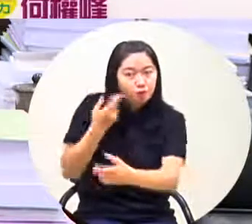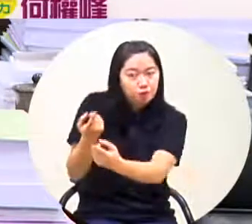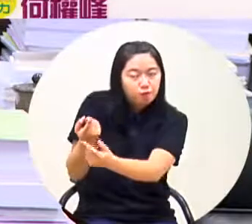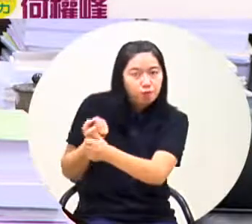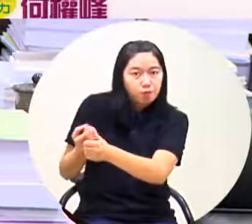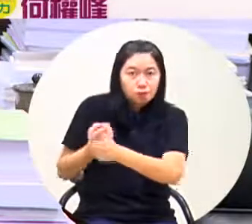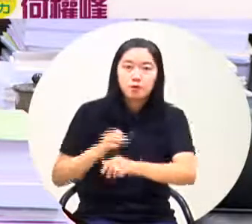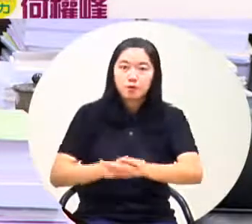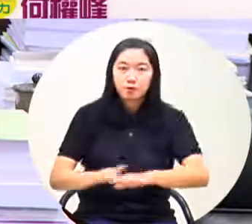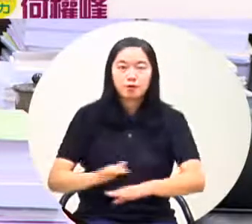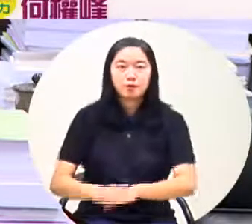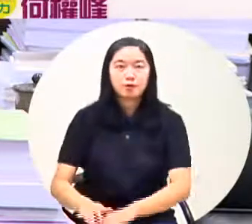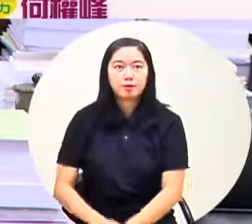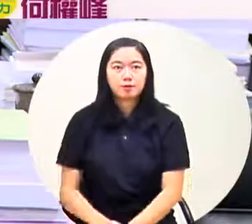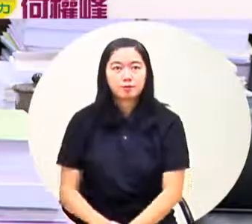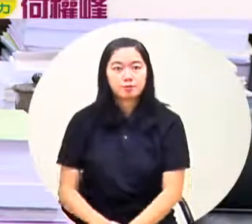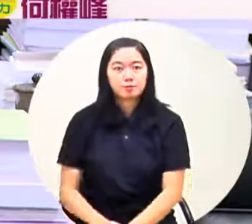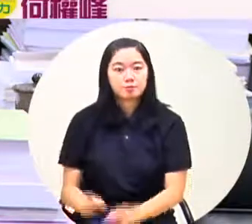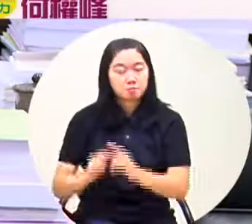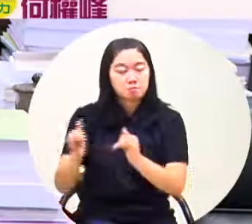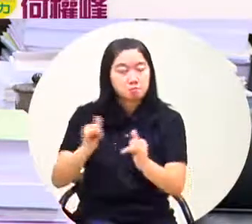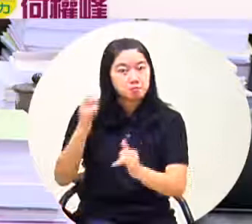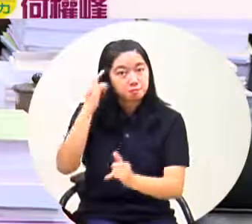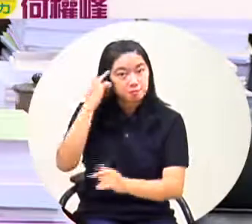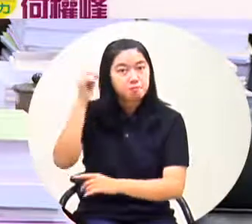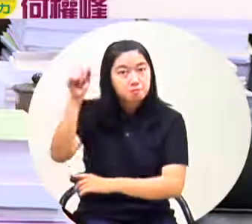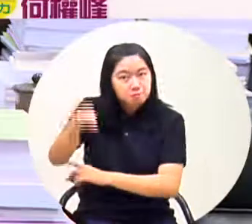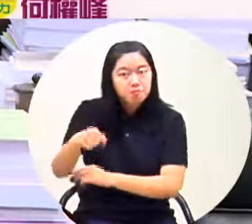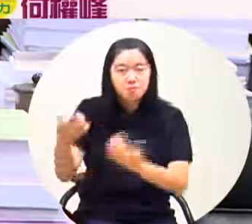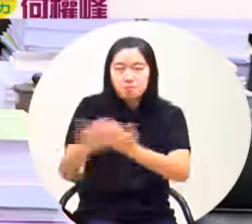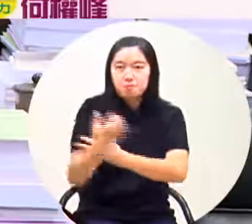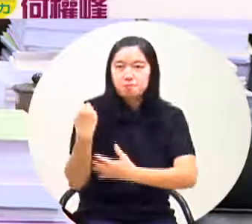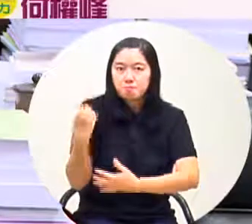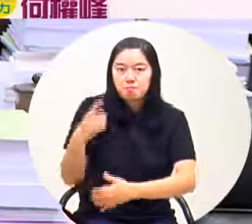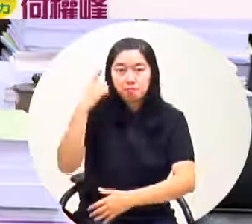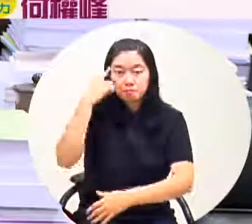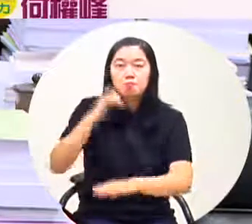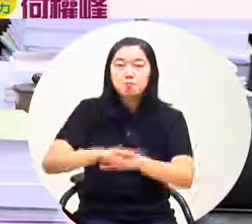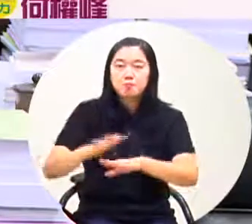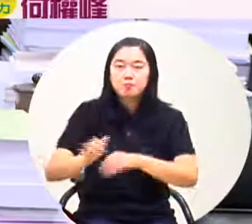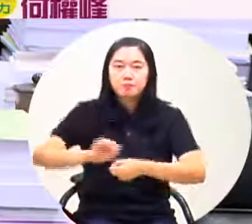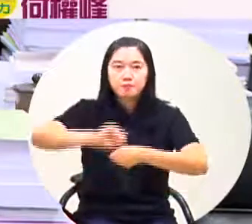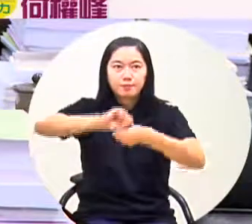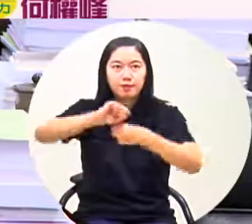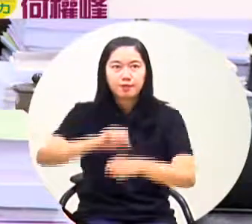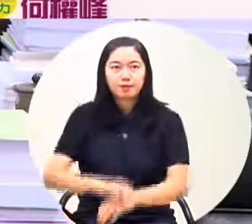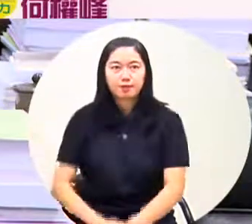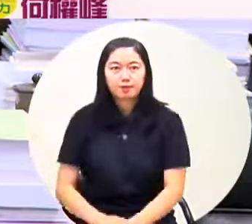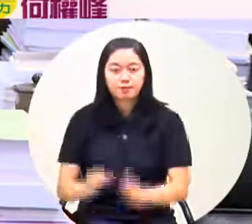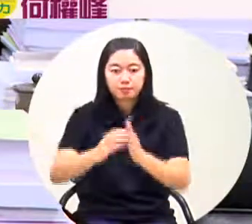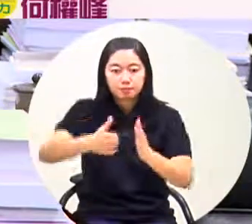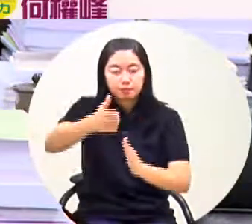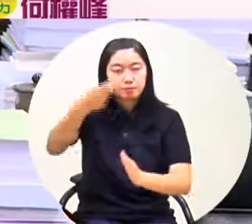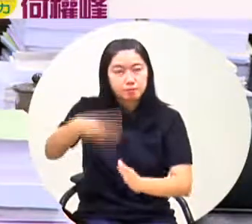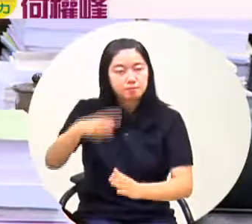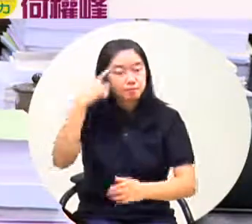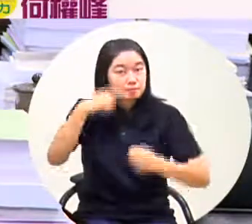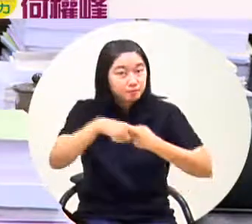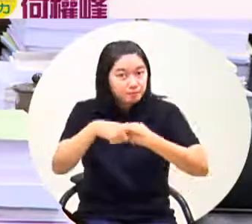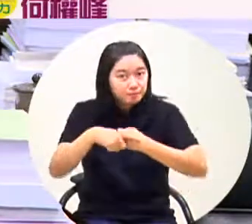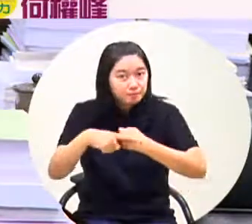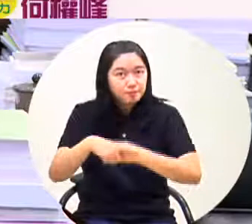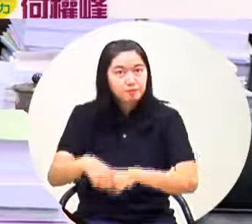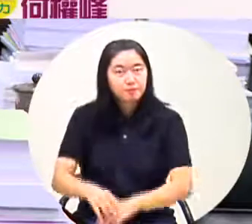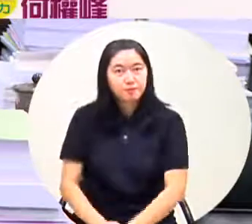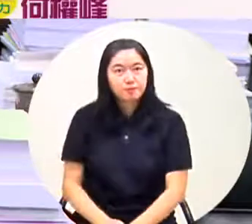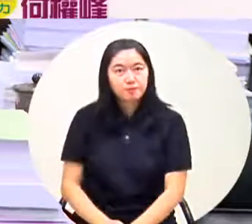额的话，我想民众的愿意去汰换的意愿会更高。所以 也在这边请局长可以再去研议这个部分，是